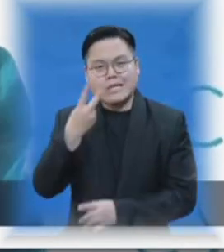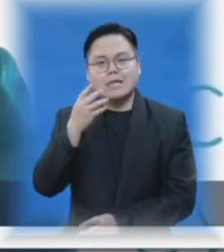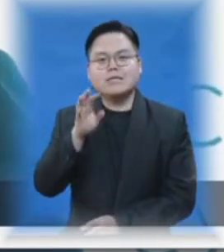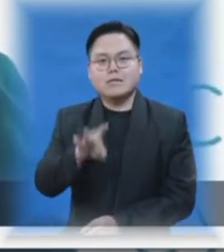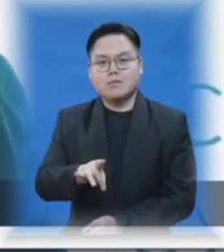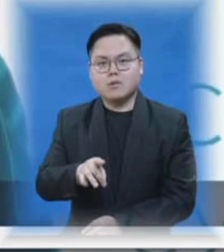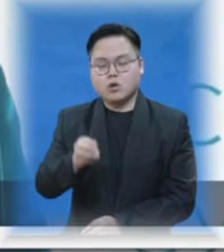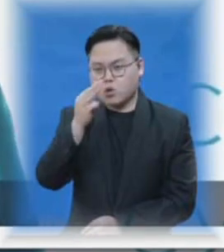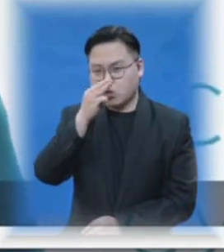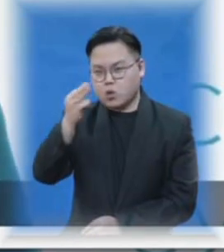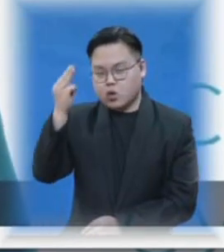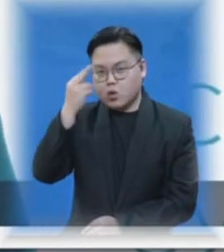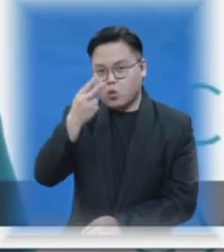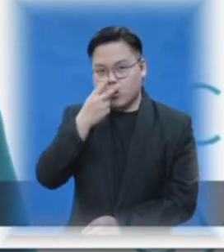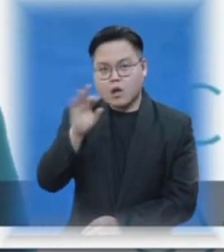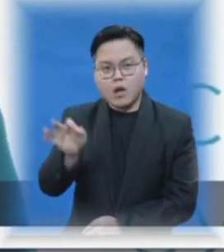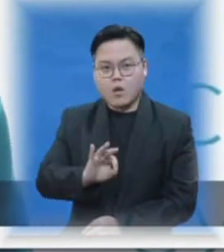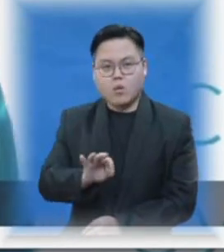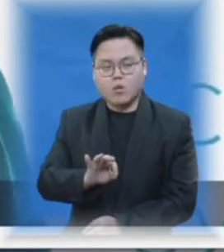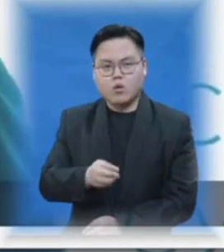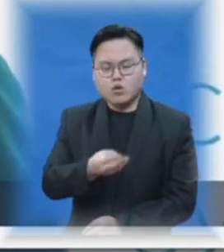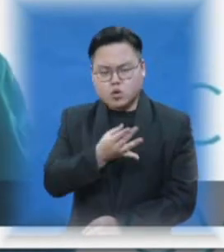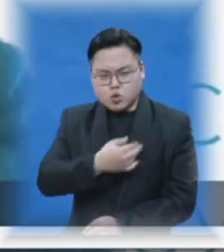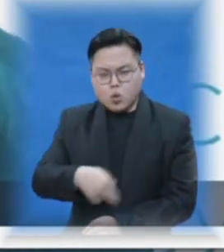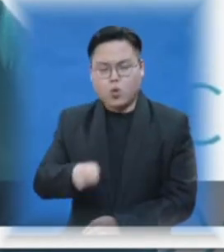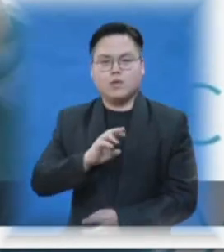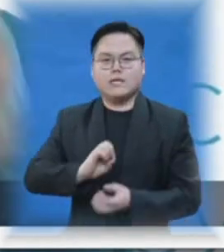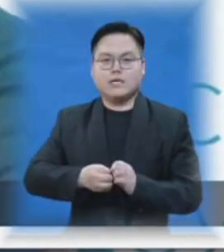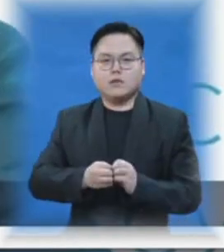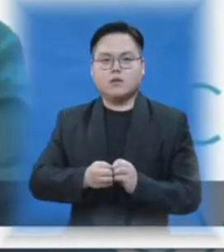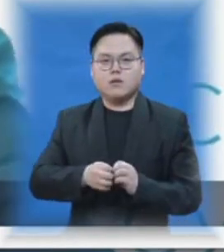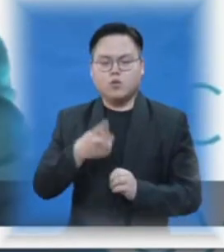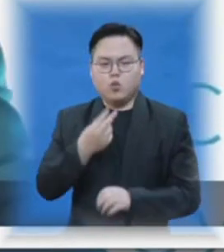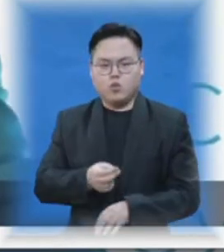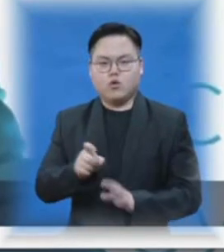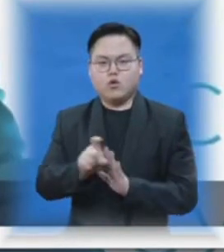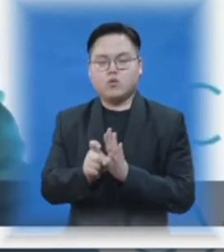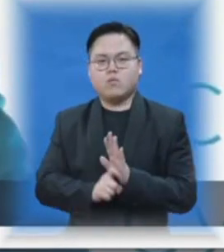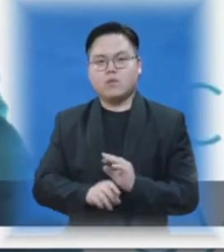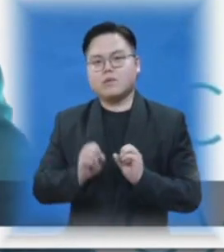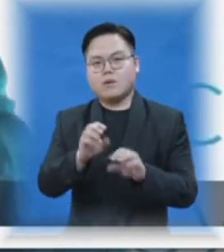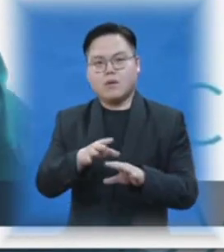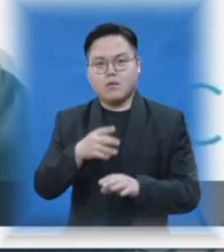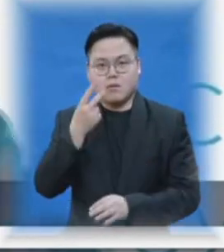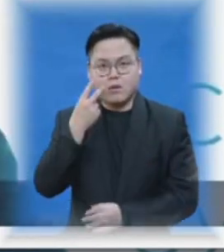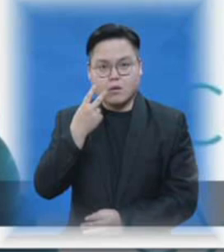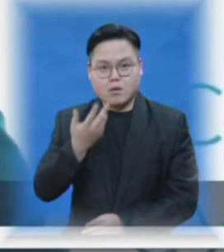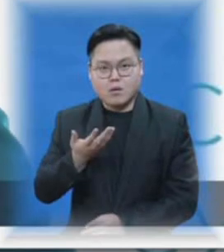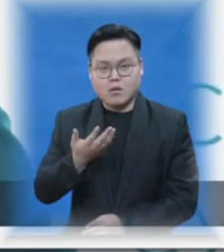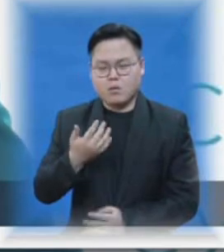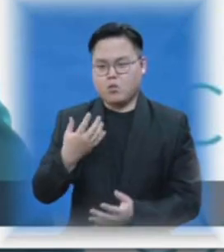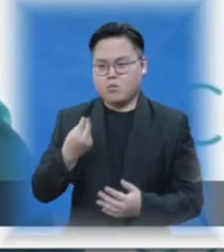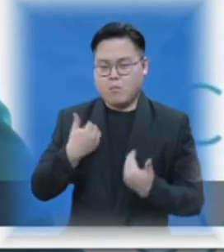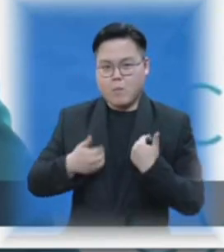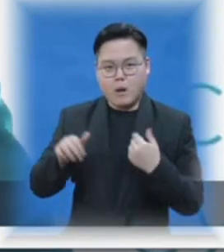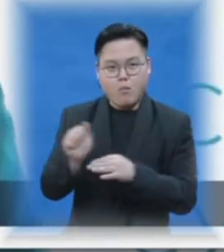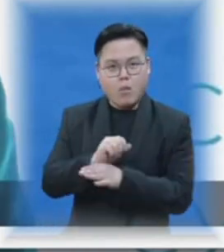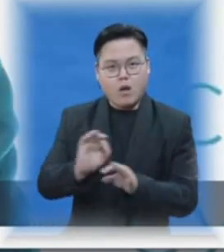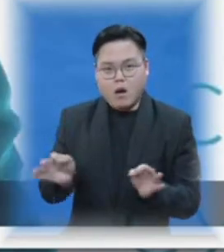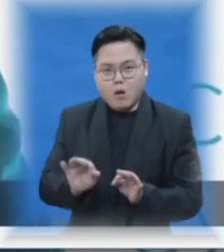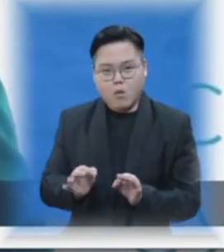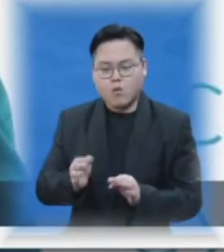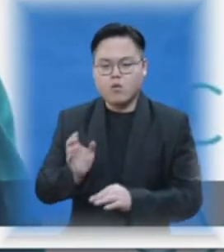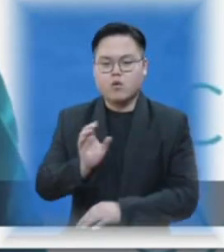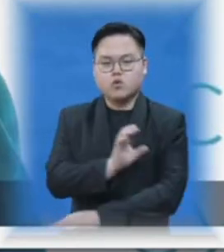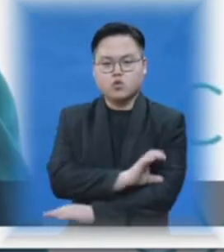яг иймэрхүү туршилтууд хийдгүү. Тийм ээ? Иймэрхүү туршилтууд хийхгүй шууд ингээд хөтөлбөр тулгуулдаг. Тийм учраас багшаа бэлдээгүү байдаг.